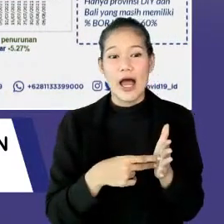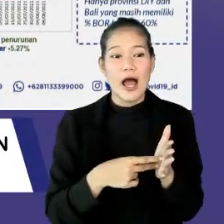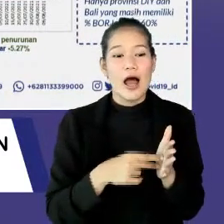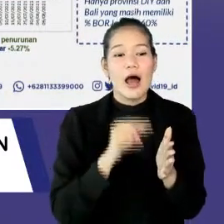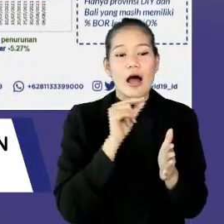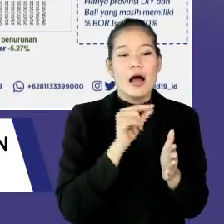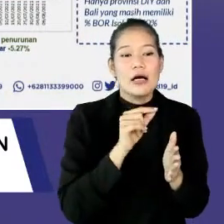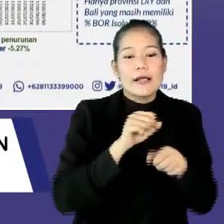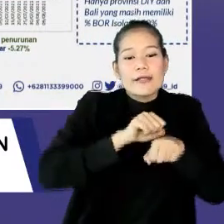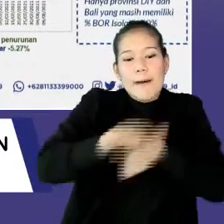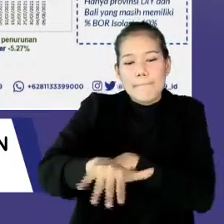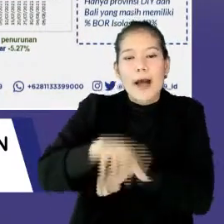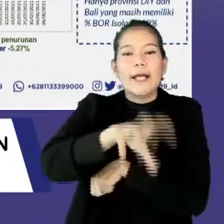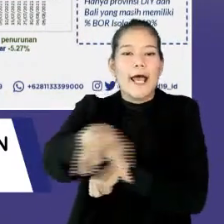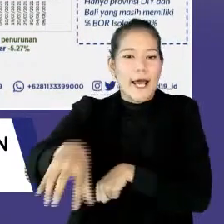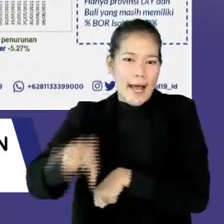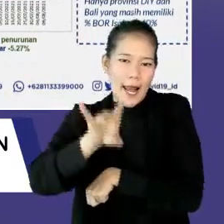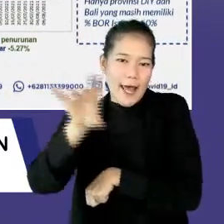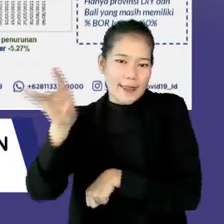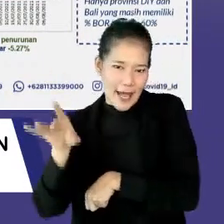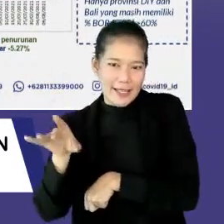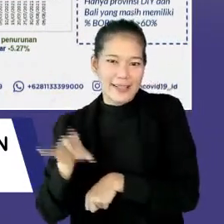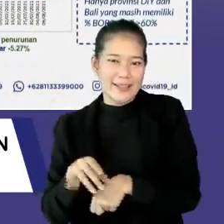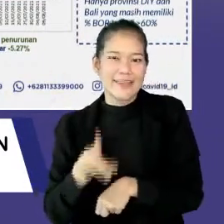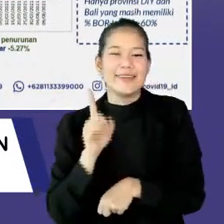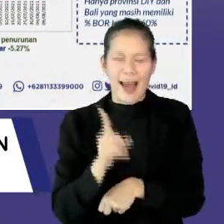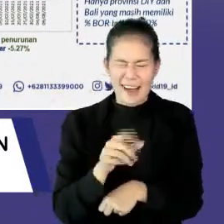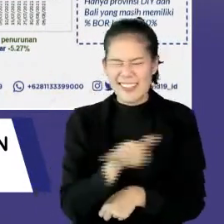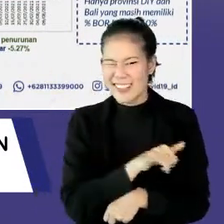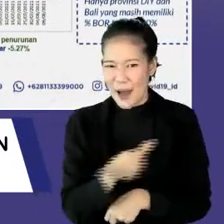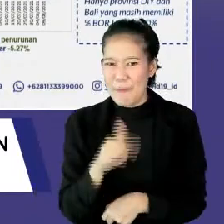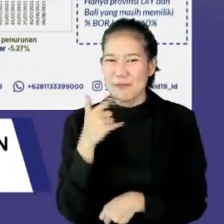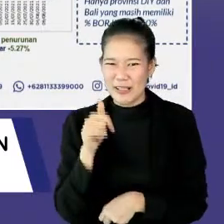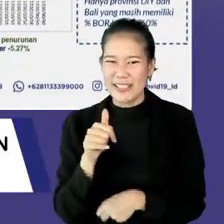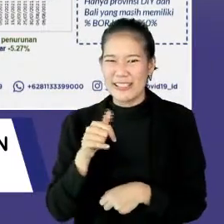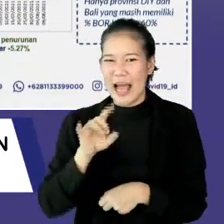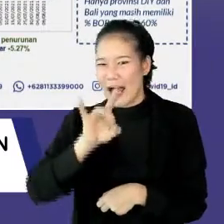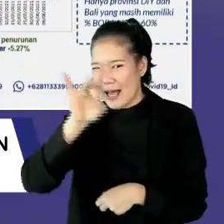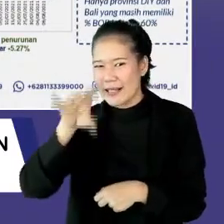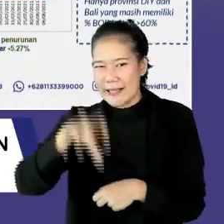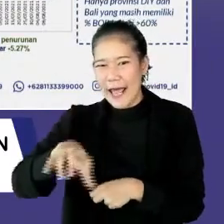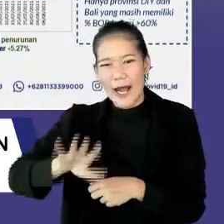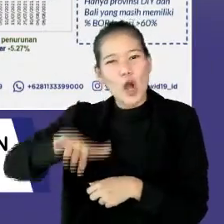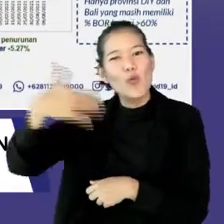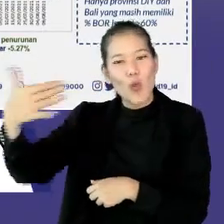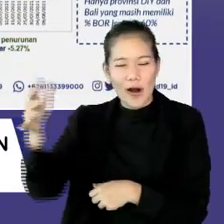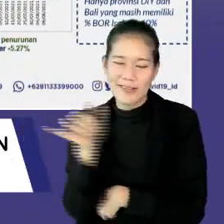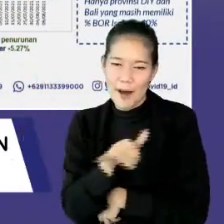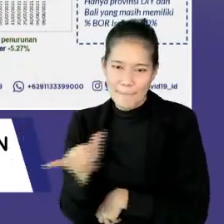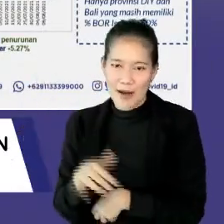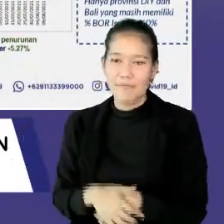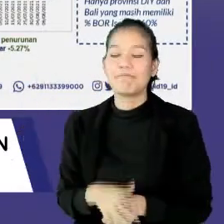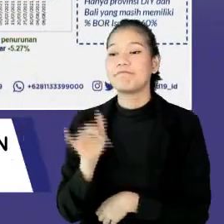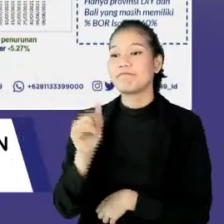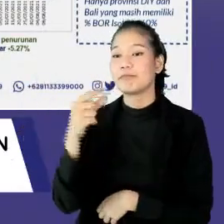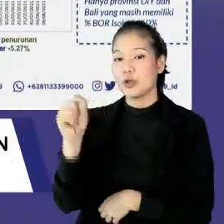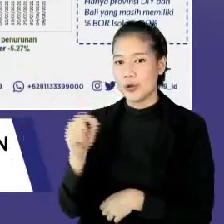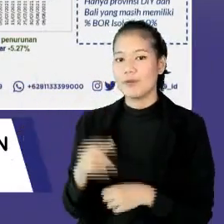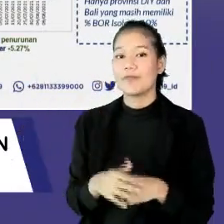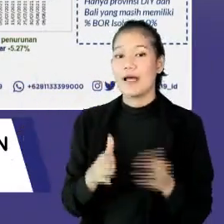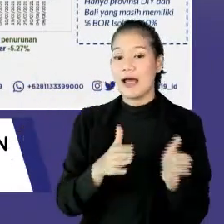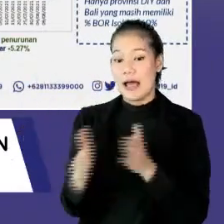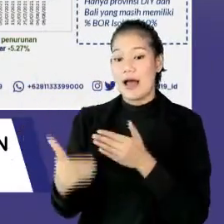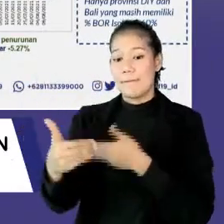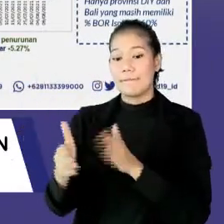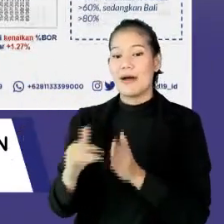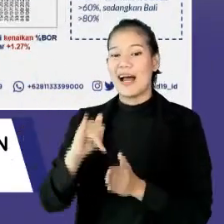daerah sekitarnya. Saya juga yakin nih, jadi ceritanya yang lain juga sama nih bentuknya seperti itu ya. Betul. Kita lanjut ke bor ICU,